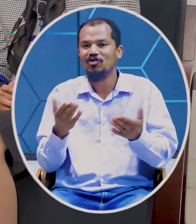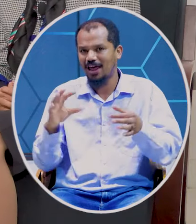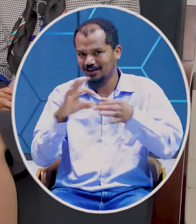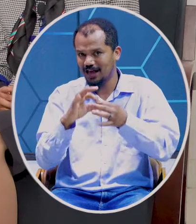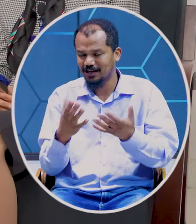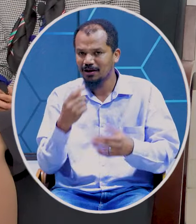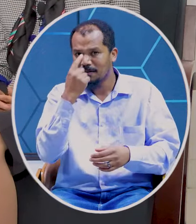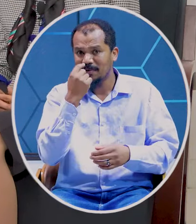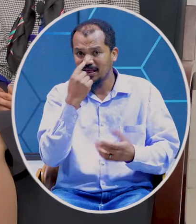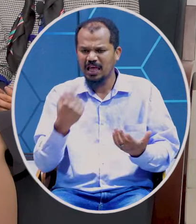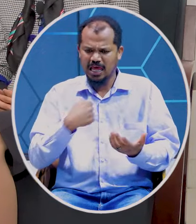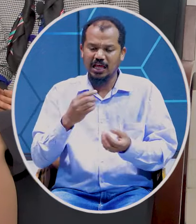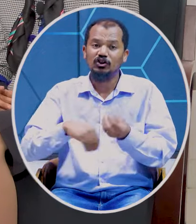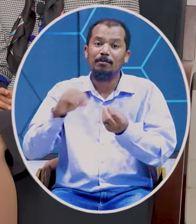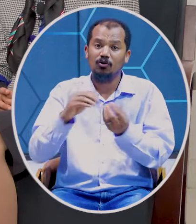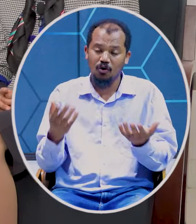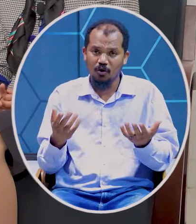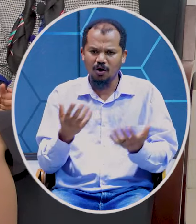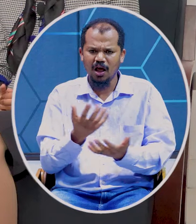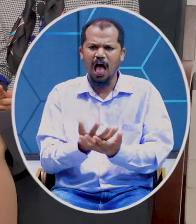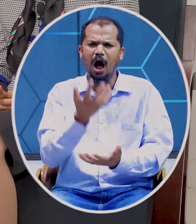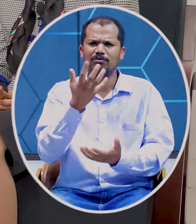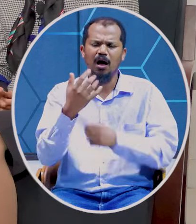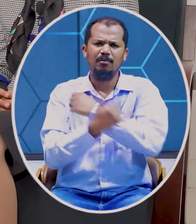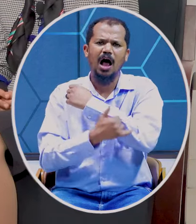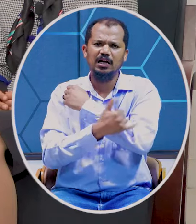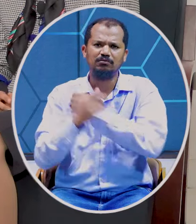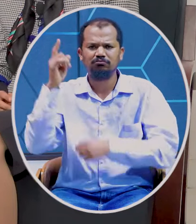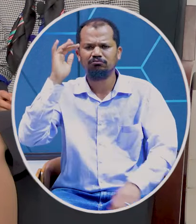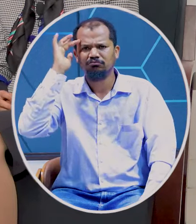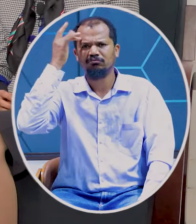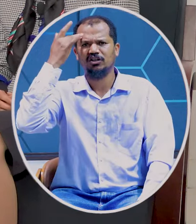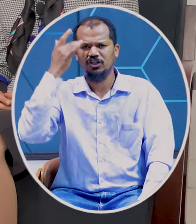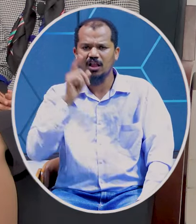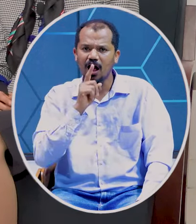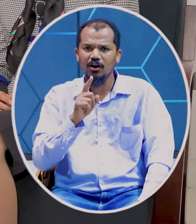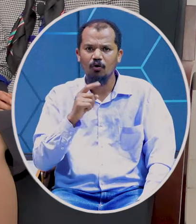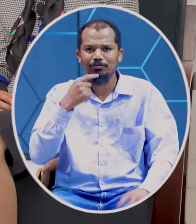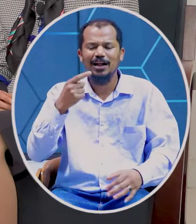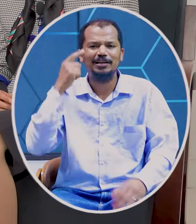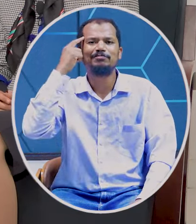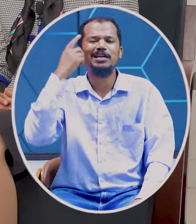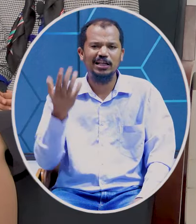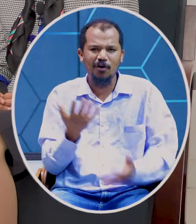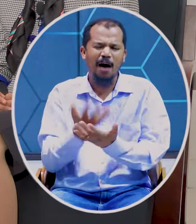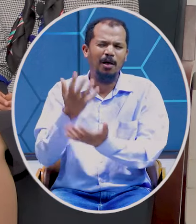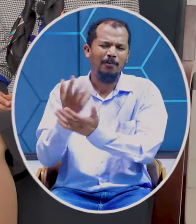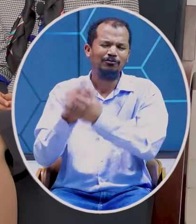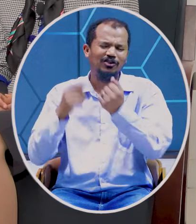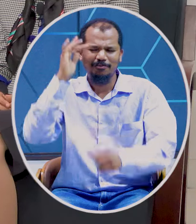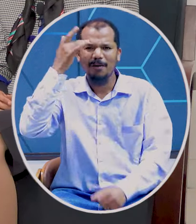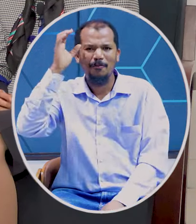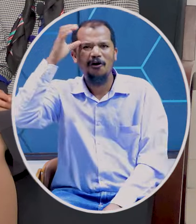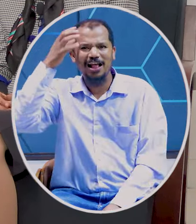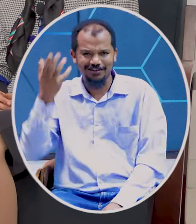ነው በተለምዶ እኔን ጨምሮ ማለት ነው የሀብታም ሀገሮች በሽታ ከምንለው ውስጥ አንደኛው አድርገን